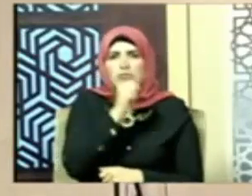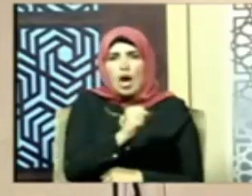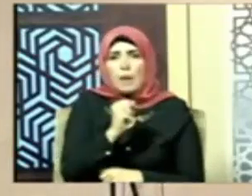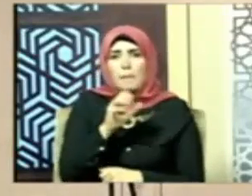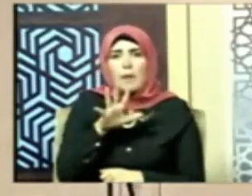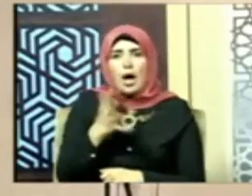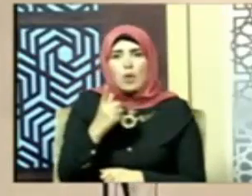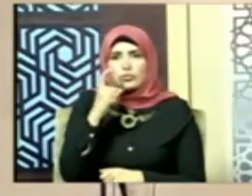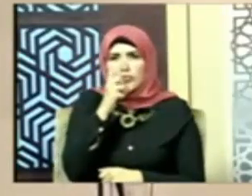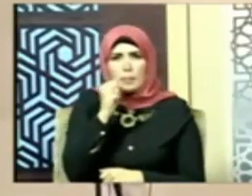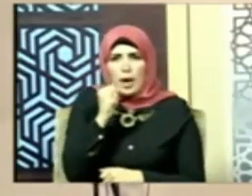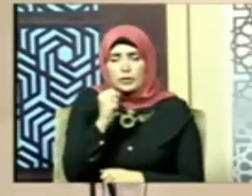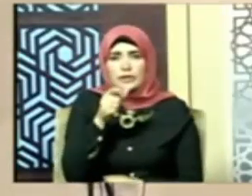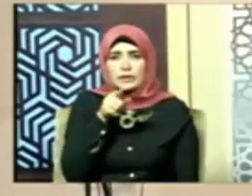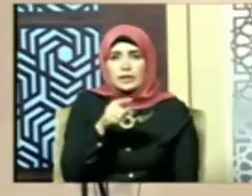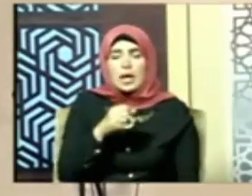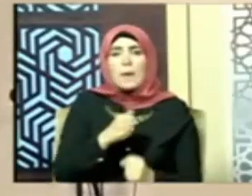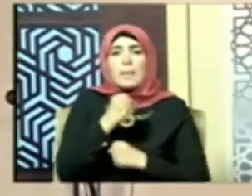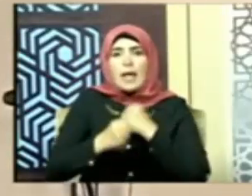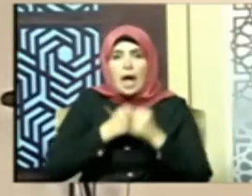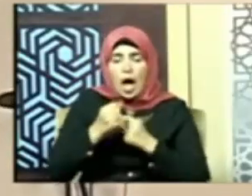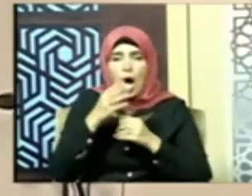عصيب يحاول